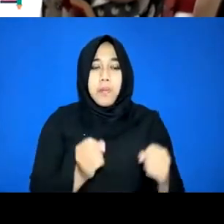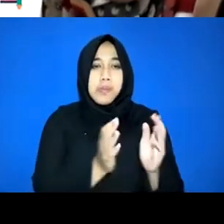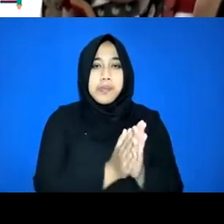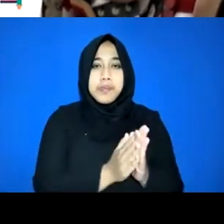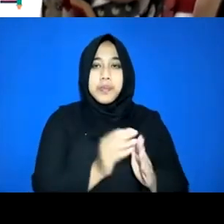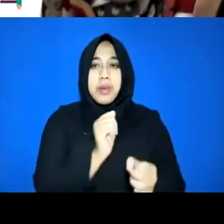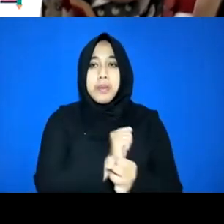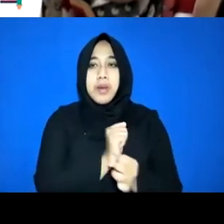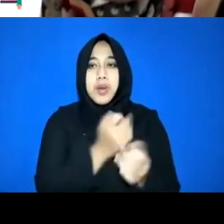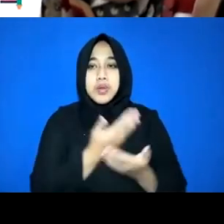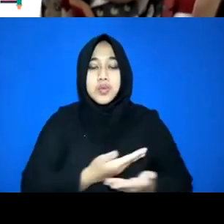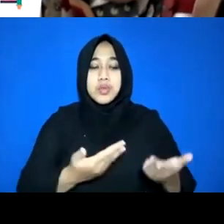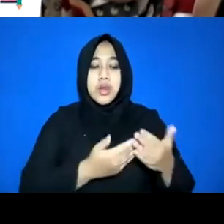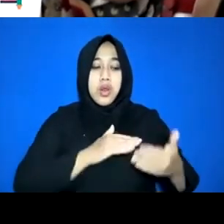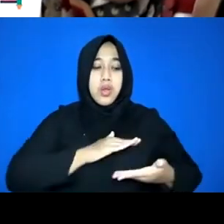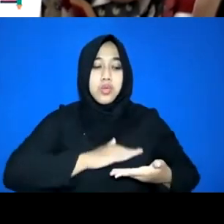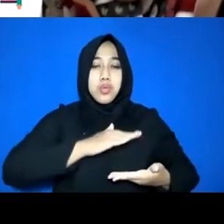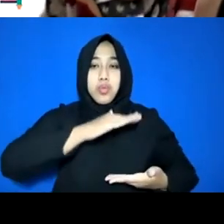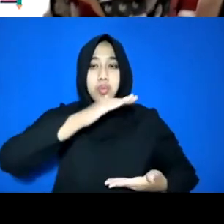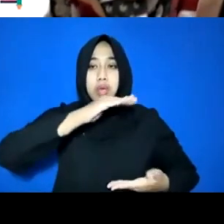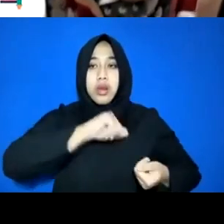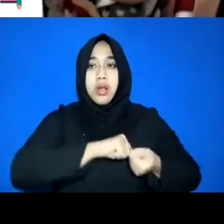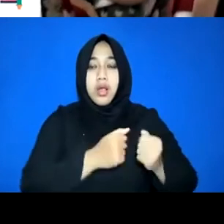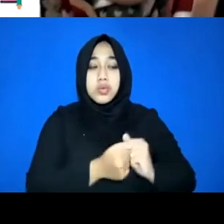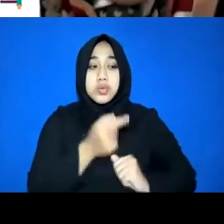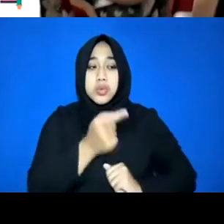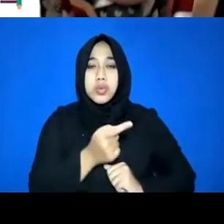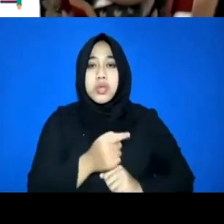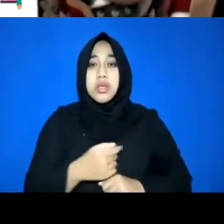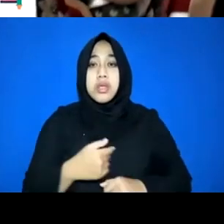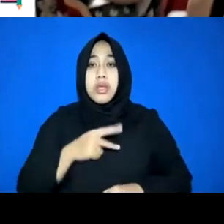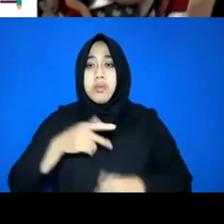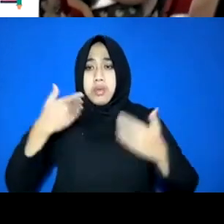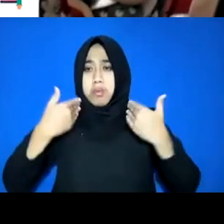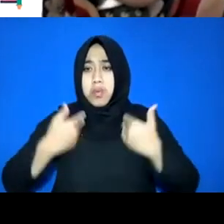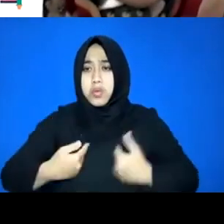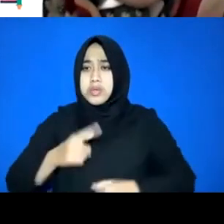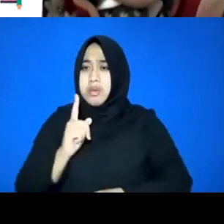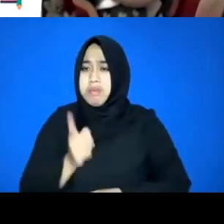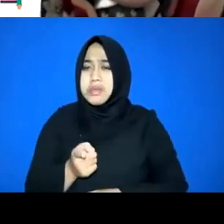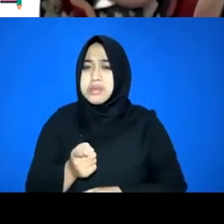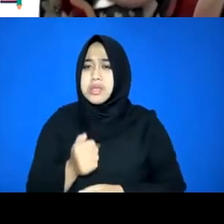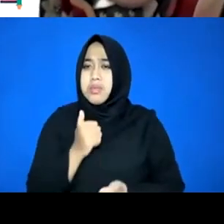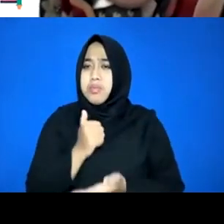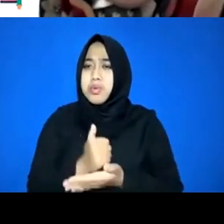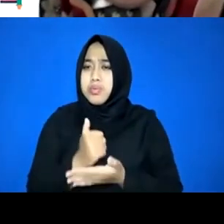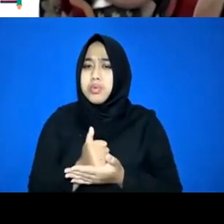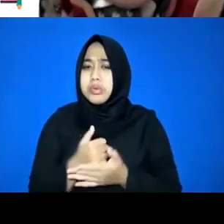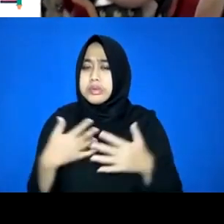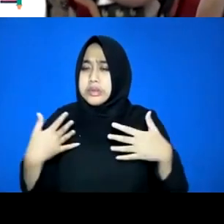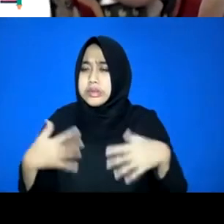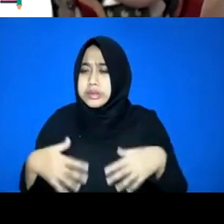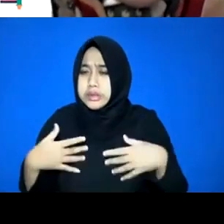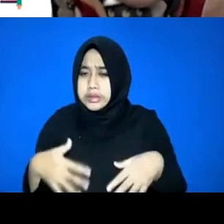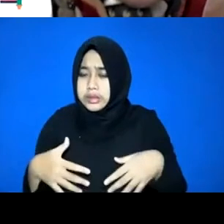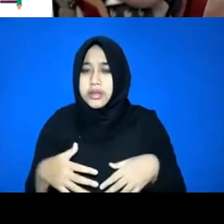semacam itu, dengan tumpukan kasus semacam itu, sebagai manusia pasti akan sangat-sangat lelah.